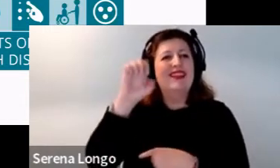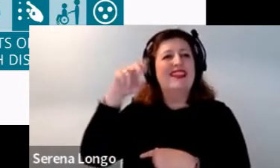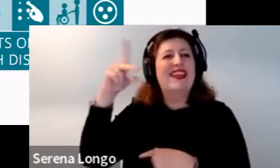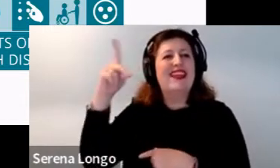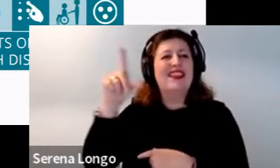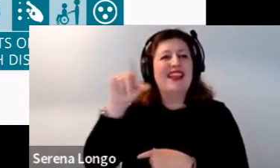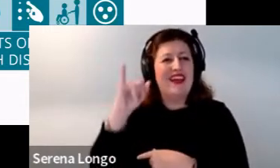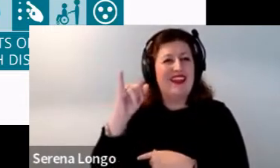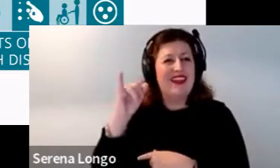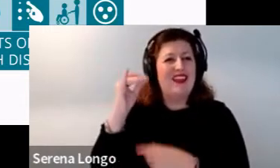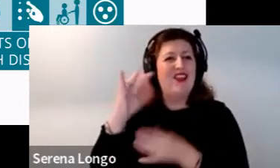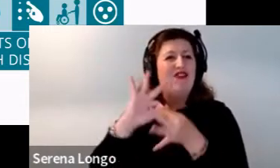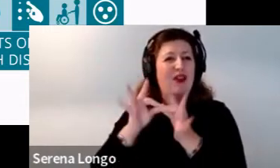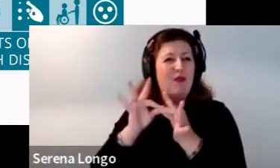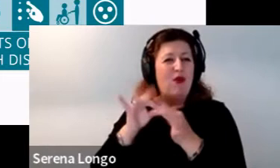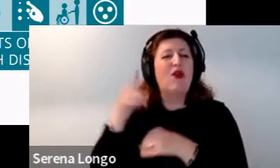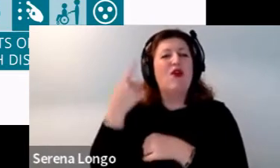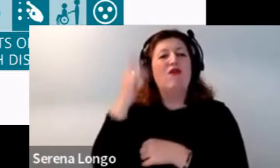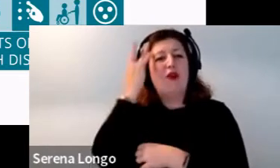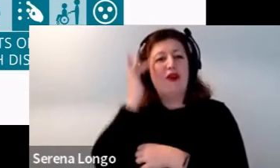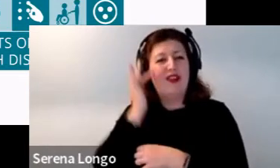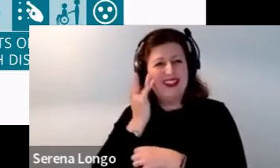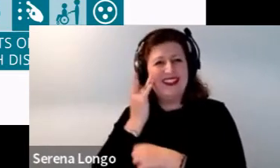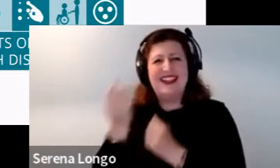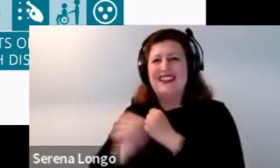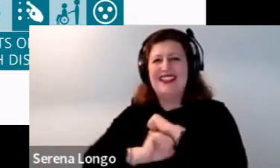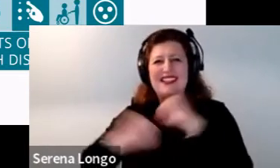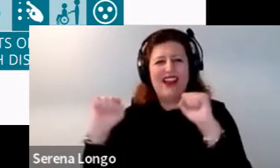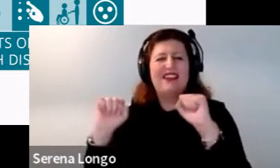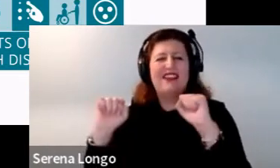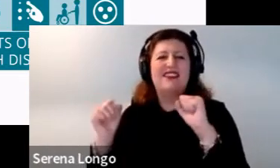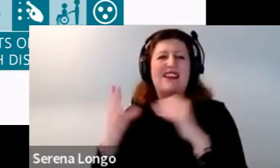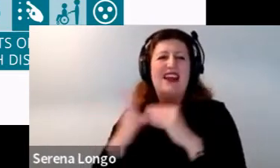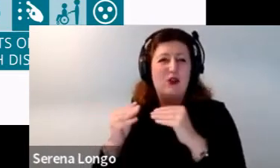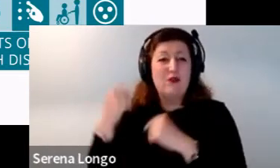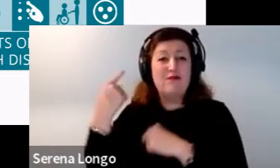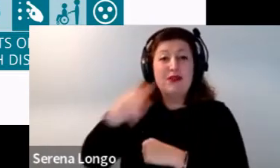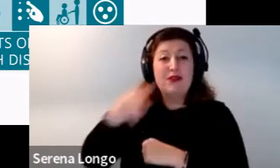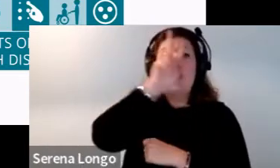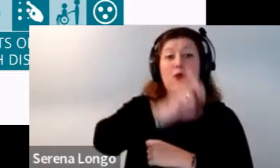Disaster Reduction del 2015, nella proiezione